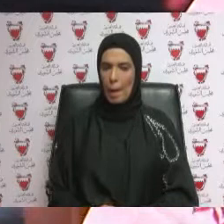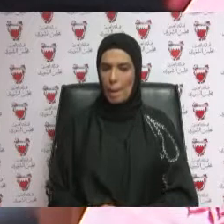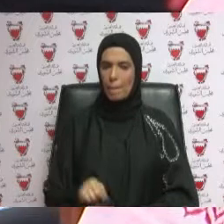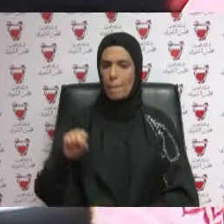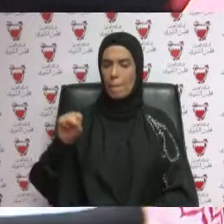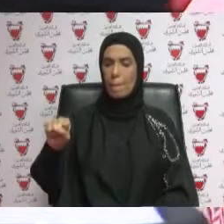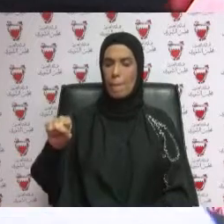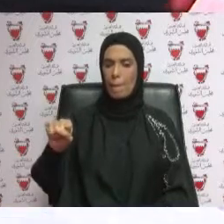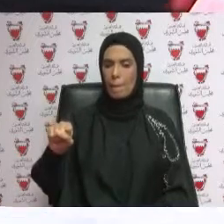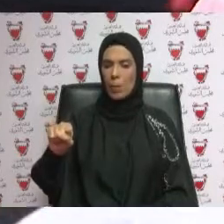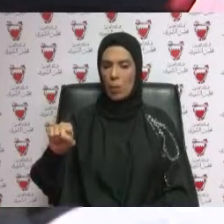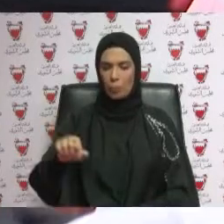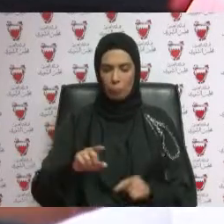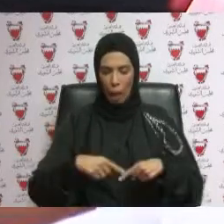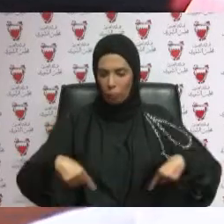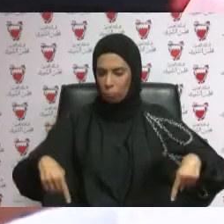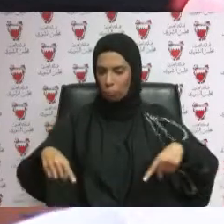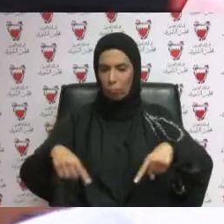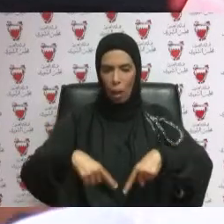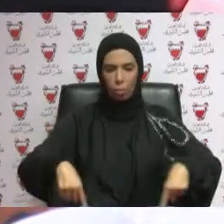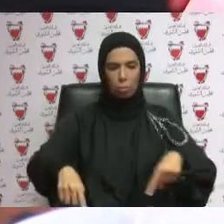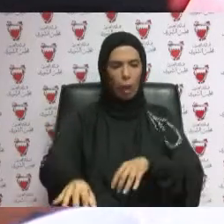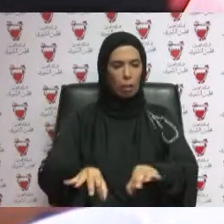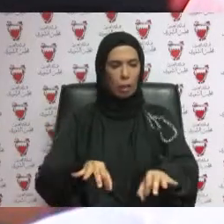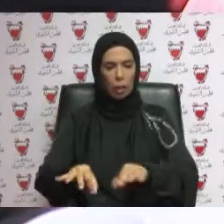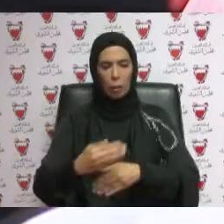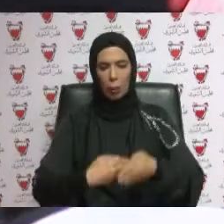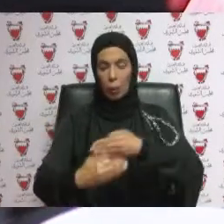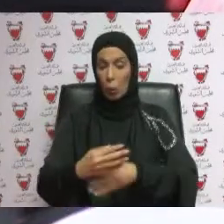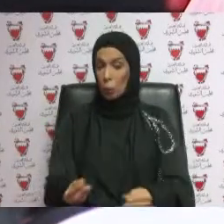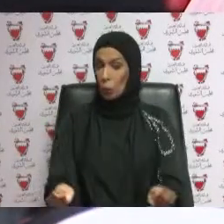الخاص بالتخطيط العمراني، وكذلك يعني سوف يضفي